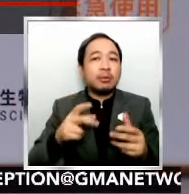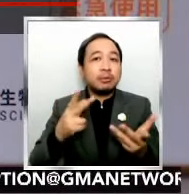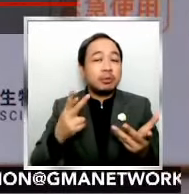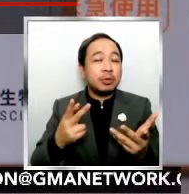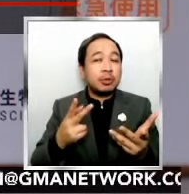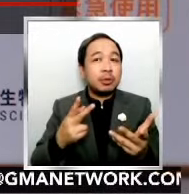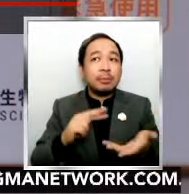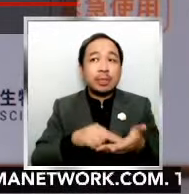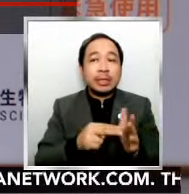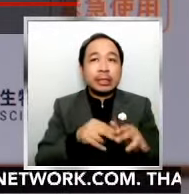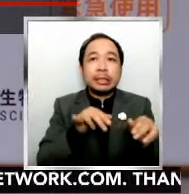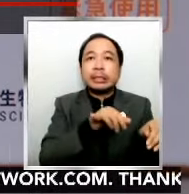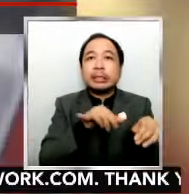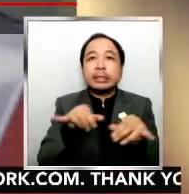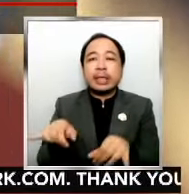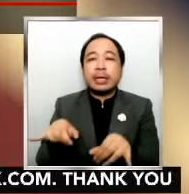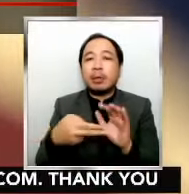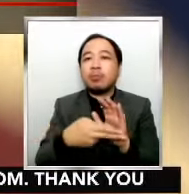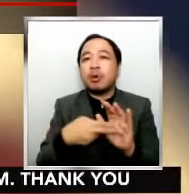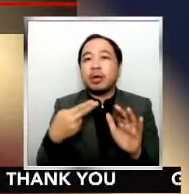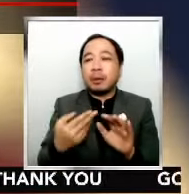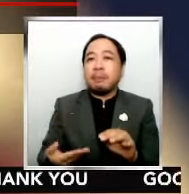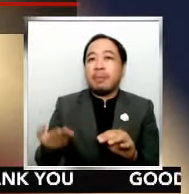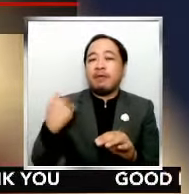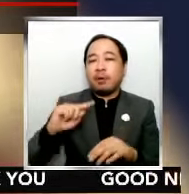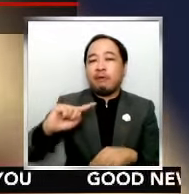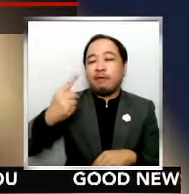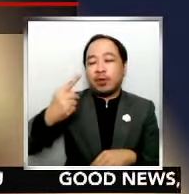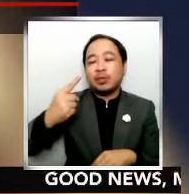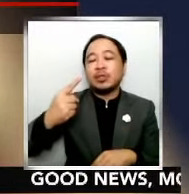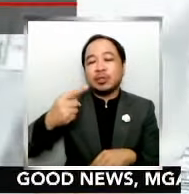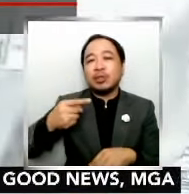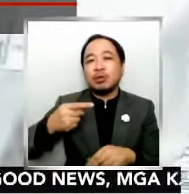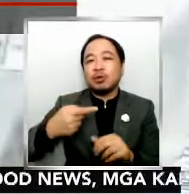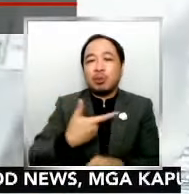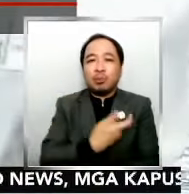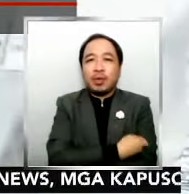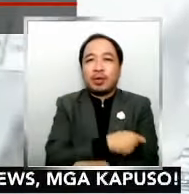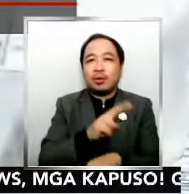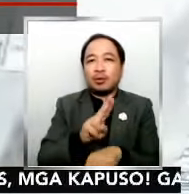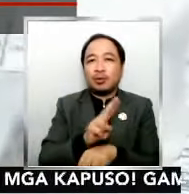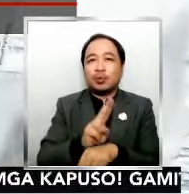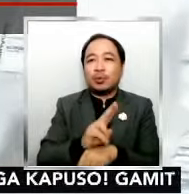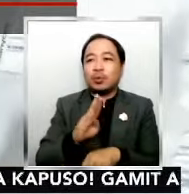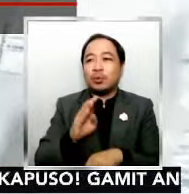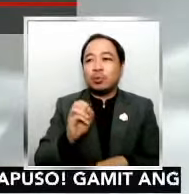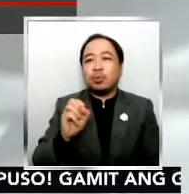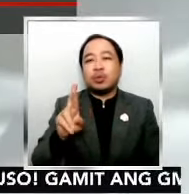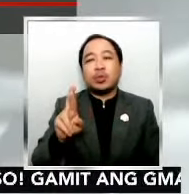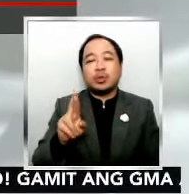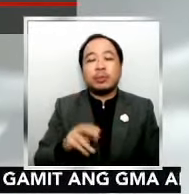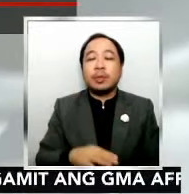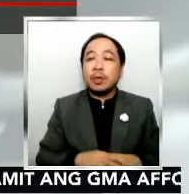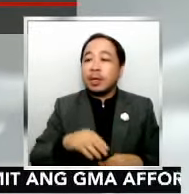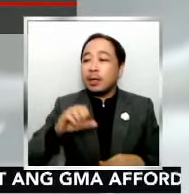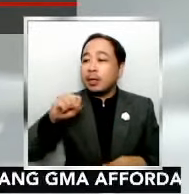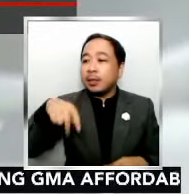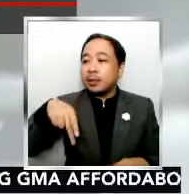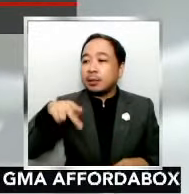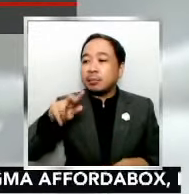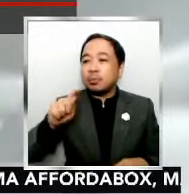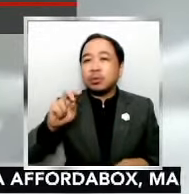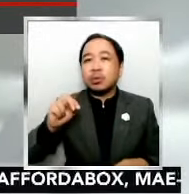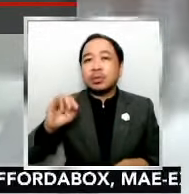kaparehong brand ng unang dalawang dose ng bakuna ang gagamiting booster shot. Ang vaccine na Sputnik Light naman, aprobado